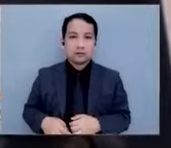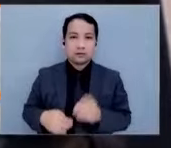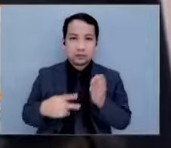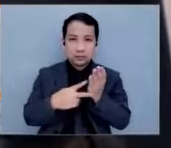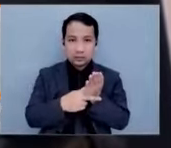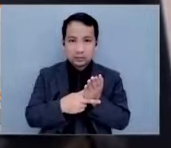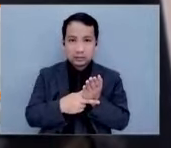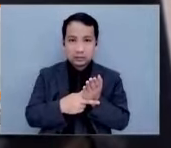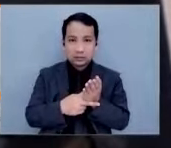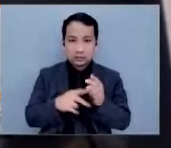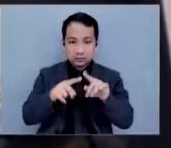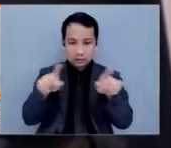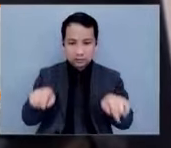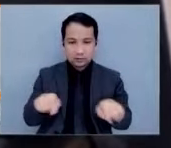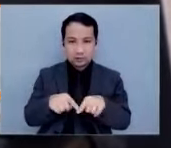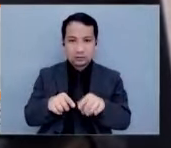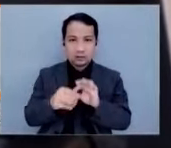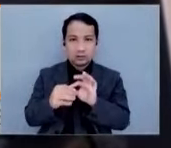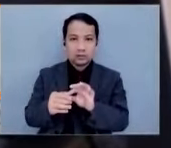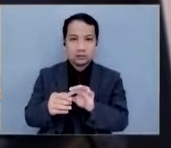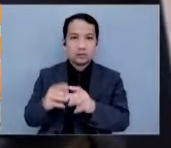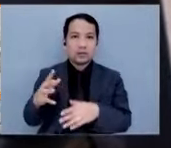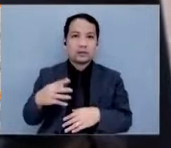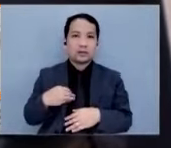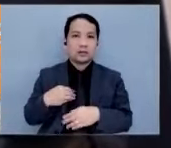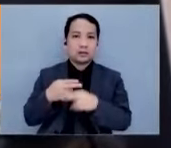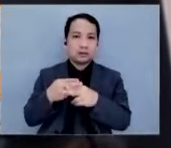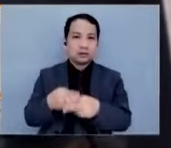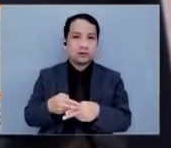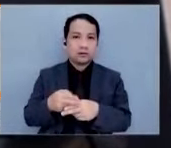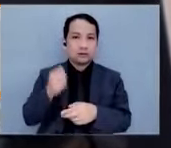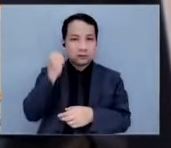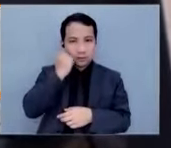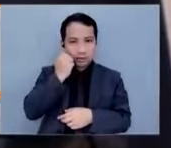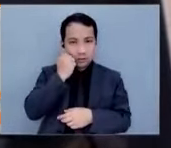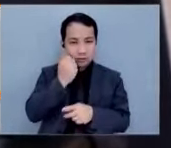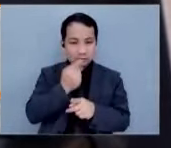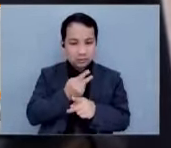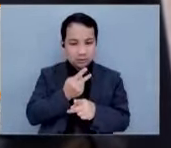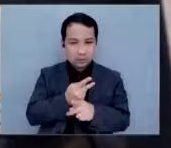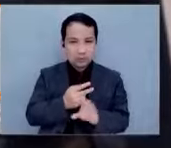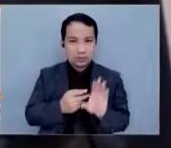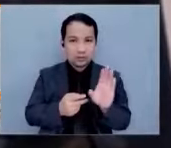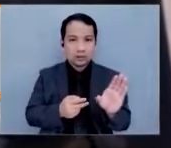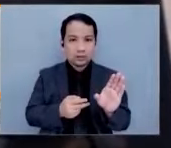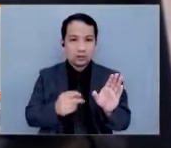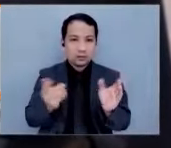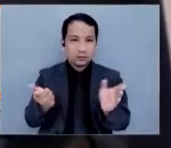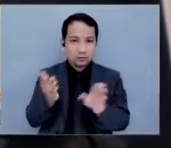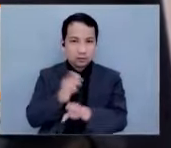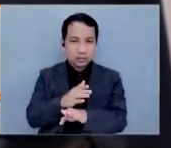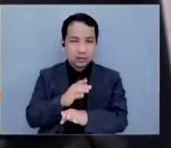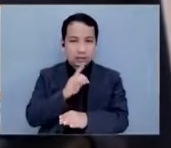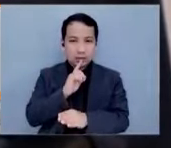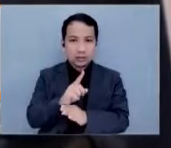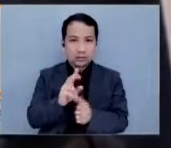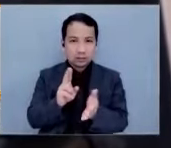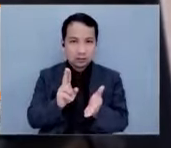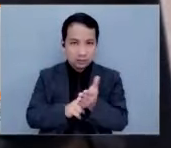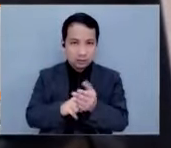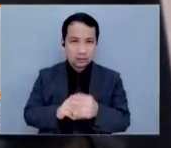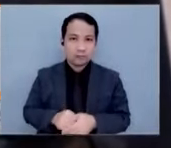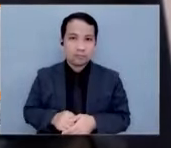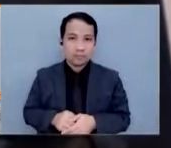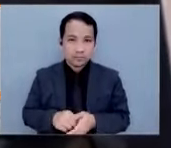hawak niyan, can claim that. That's why we always say keep it and at the back may place to sign it. So, pirmahan